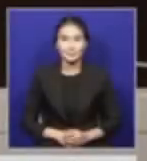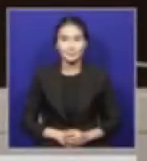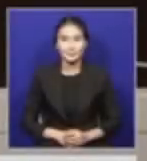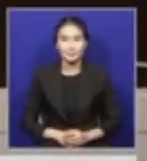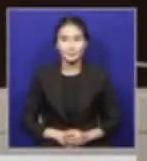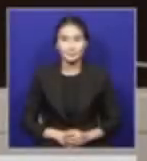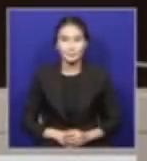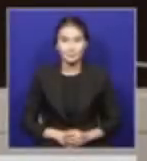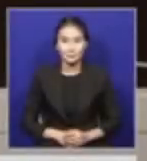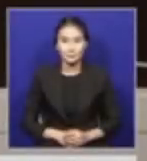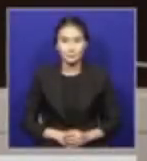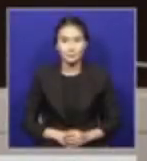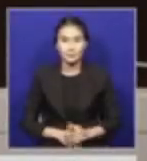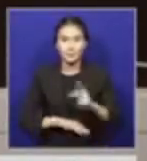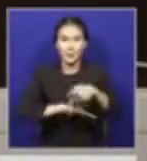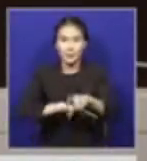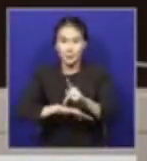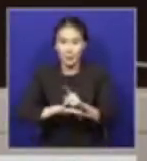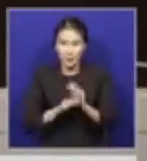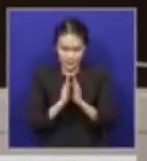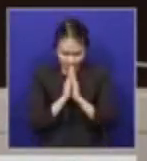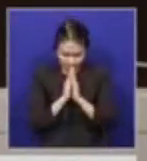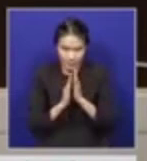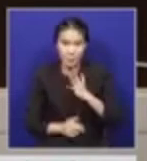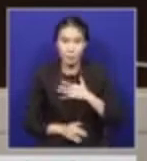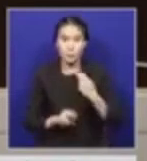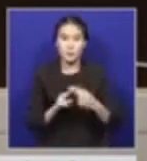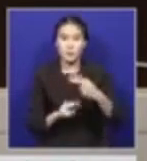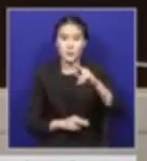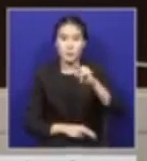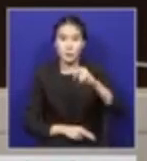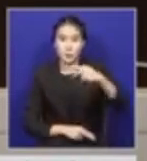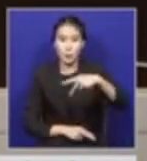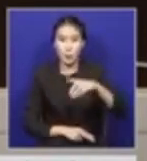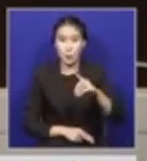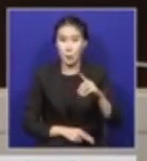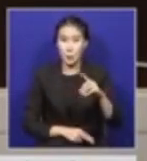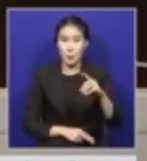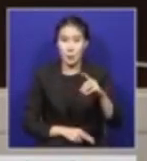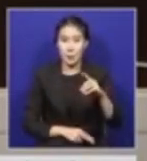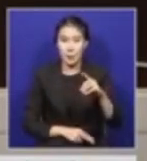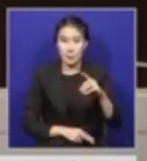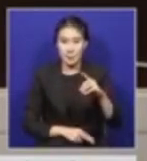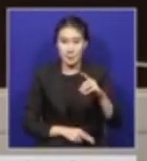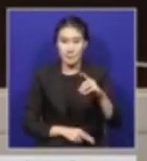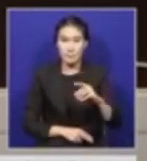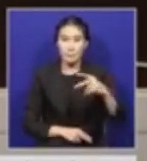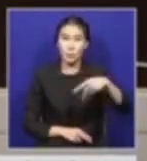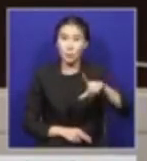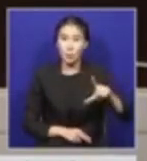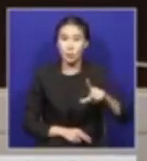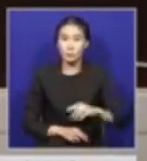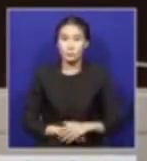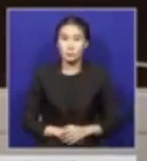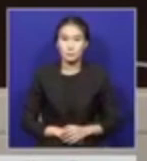ครับกลับเรียนท่านประธานสภาที่เคารพครับกับผมนายนพพลเหลืองทองดารา ครับ เพื่อไทยคนพรหมพิรามครับ ขอ